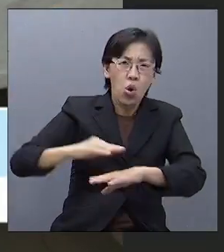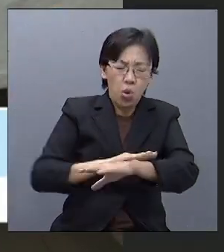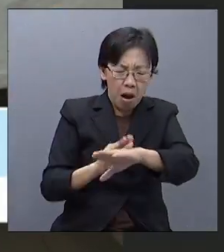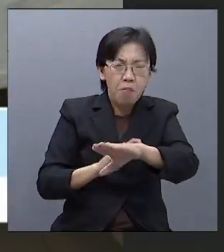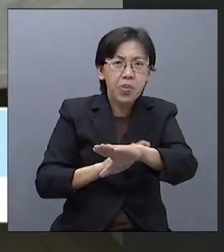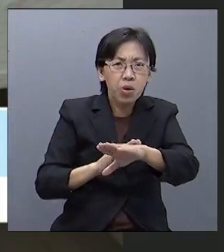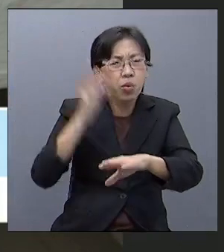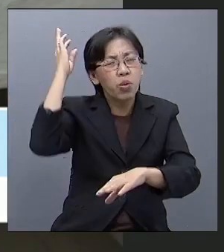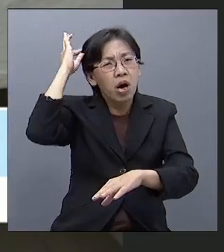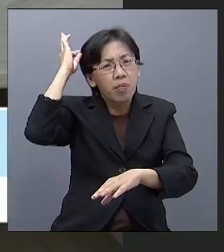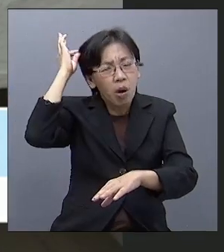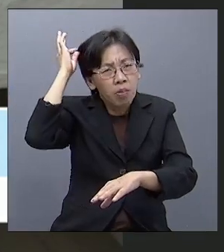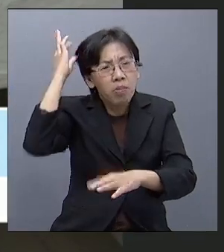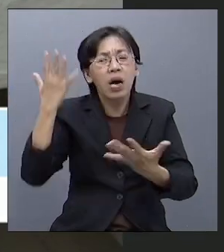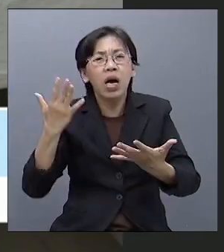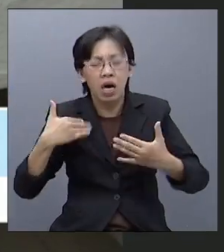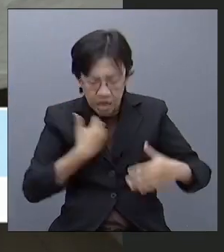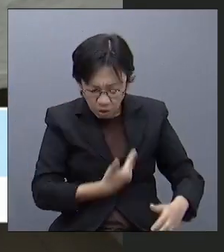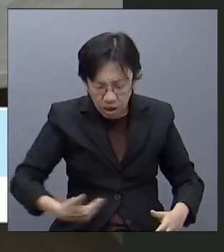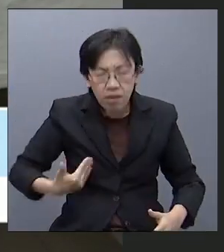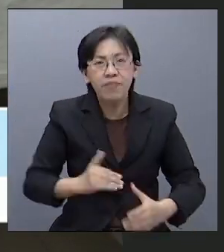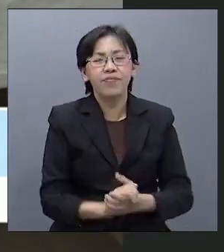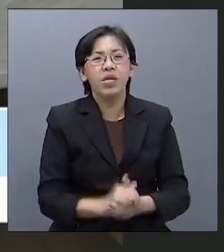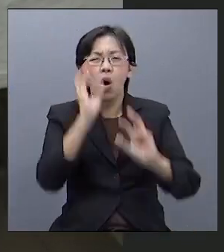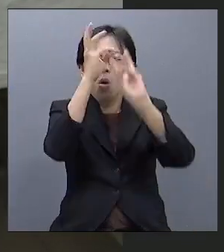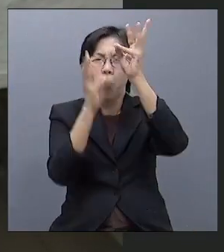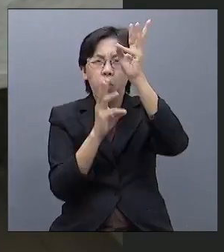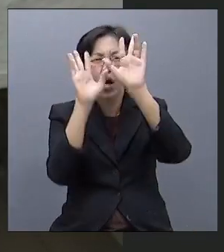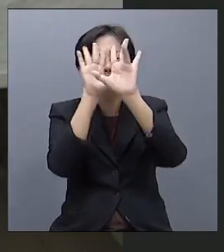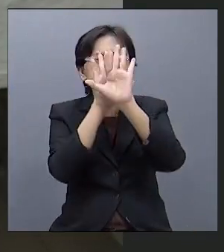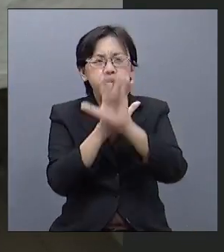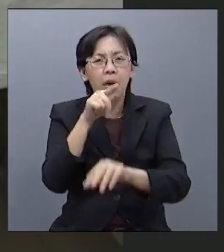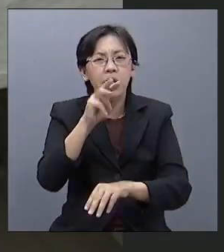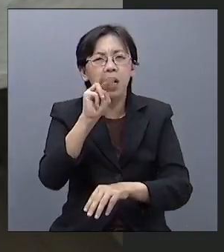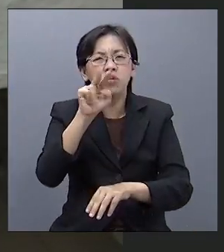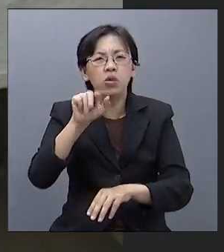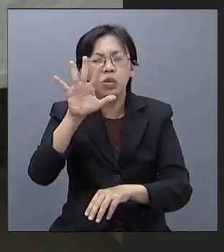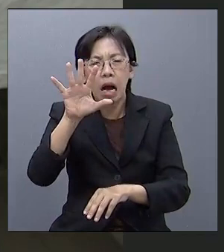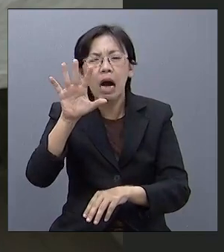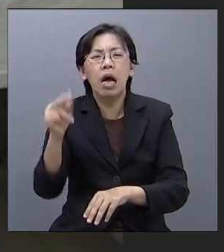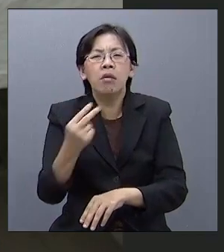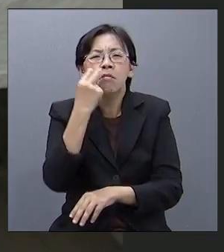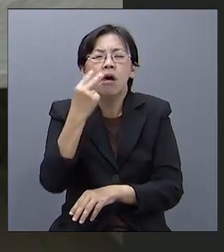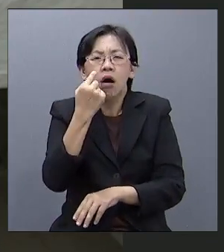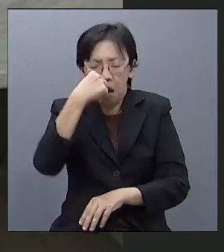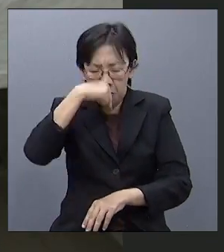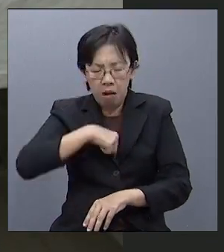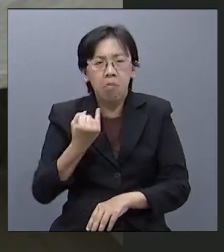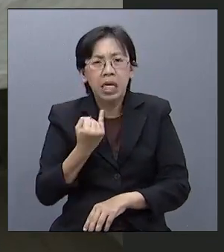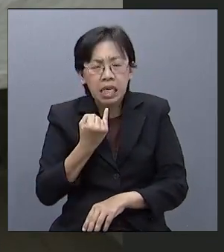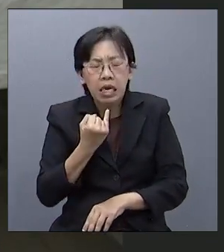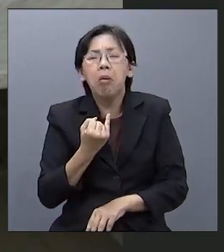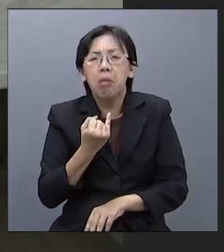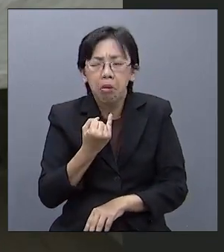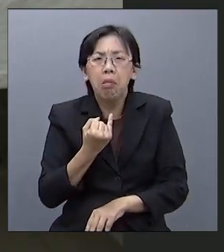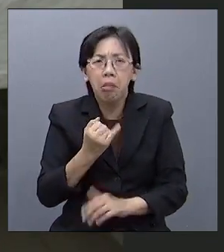ผมไปจนถึงข้างในตัวเลยครับส่วนเรื่องของฝุ่น PM นะครับมันทำพังจากข้างในนะฮะแล้วก็ข้างนอกด้วยเพราะฉะนั้นเนี่ย